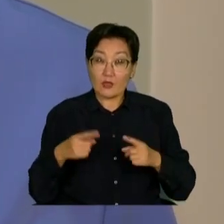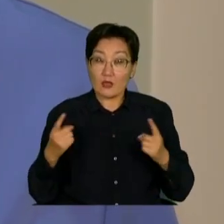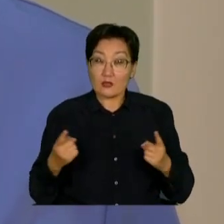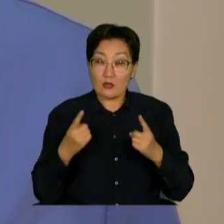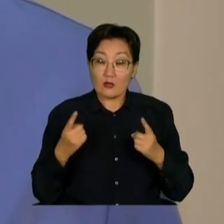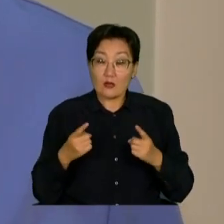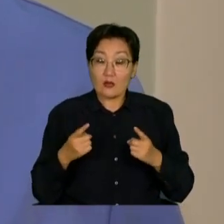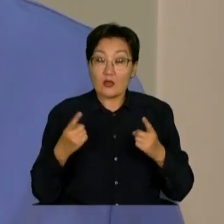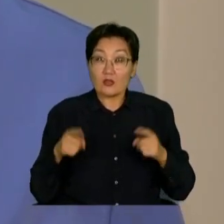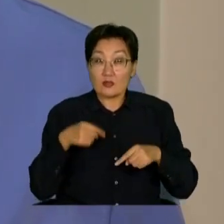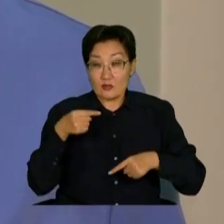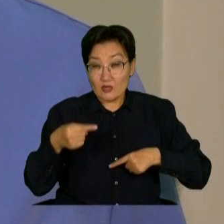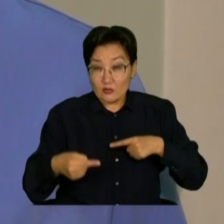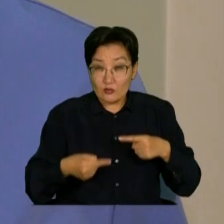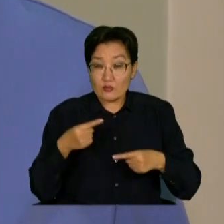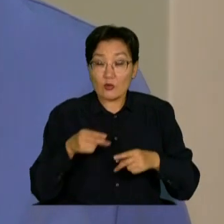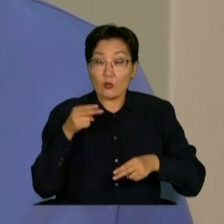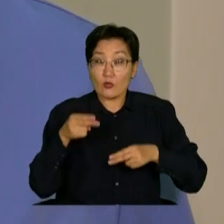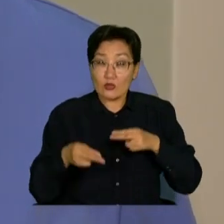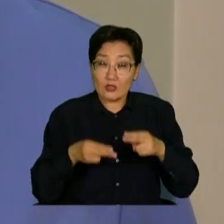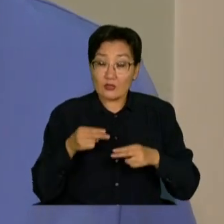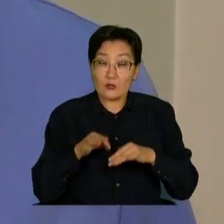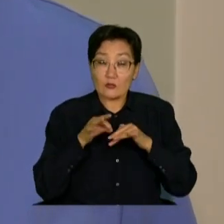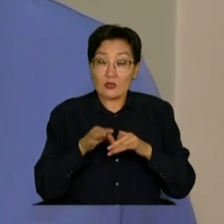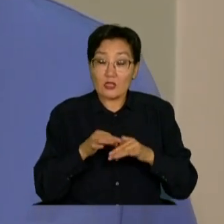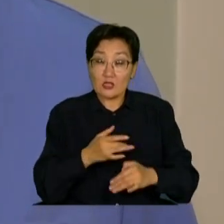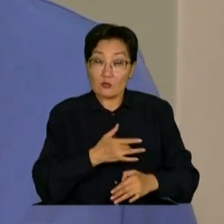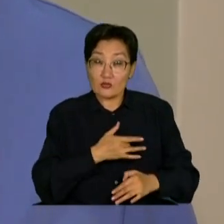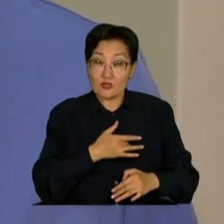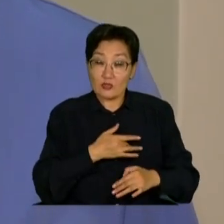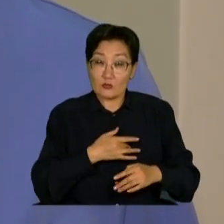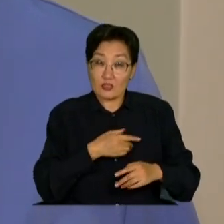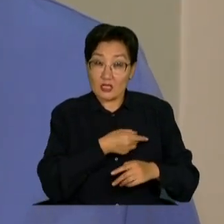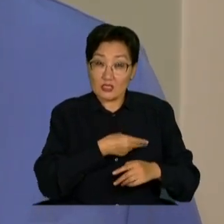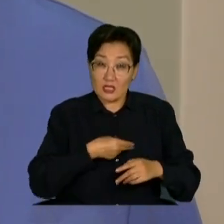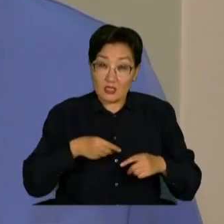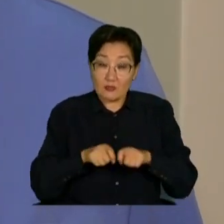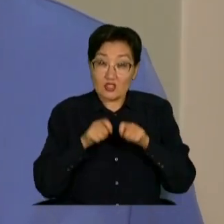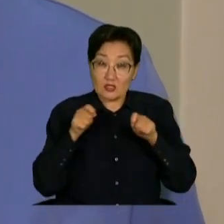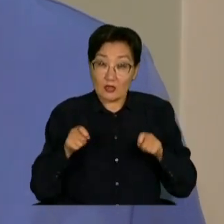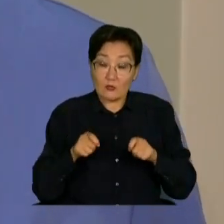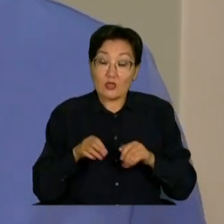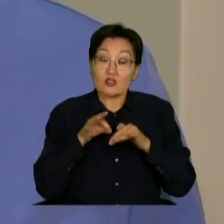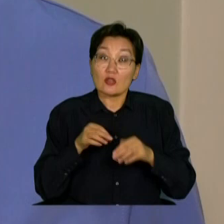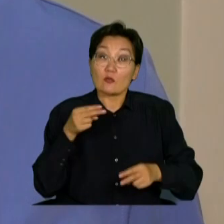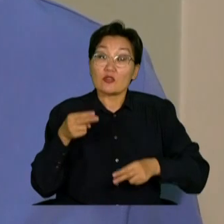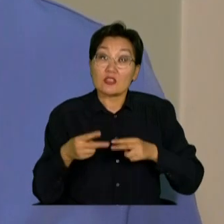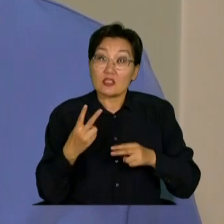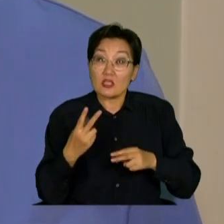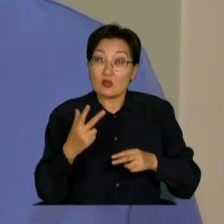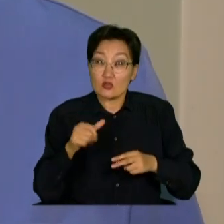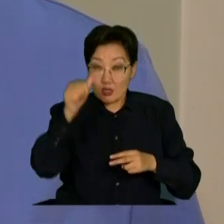классикалық ота жасалсақ, стенотомия арқылы төсті ортасынан ашып жасалған оталарда 2-3 айға шейін